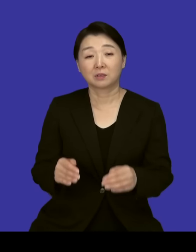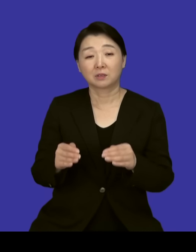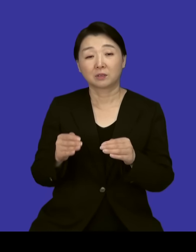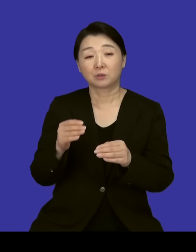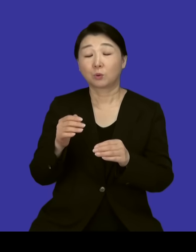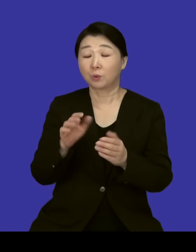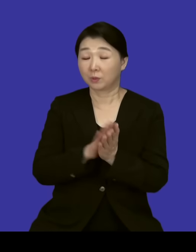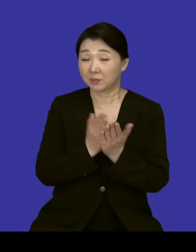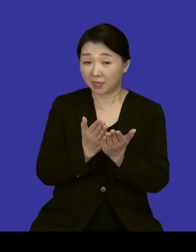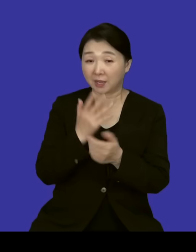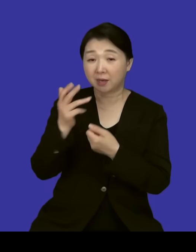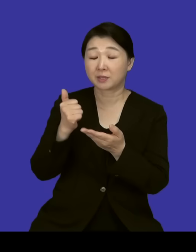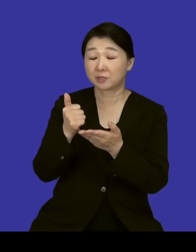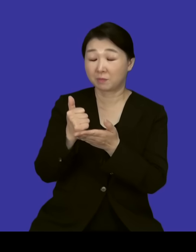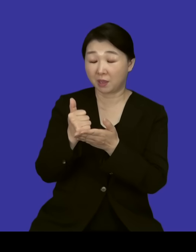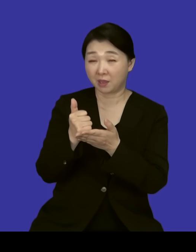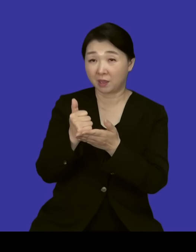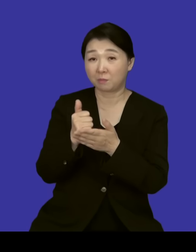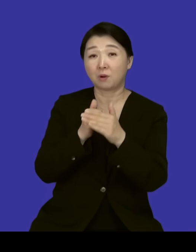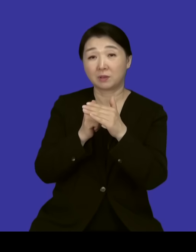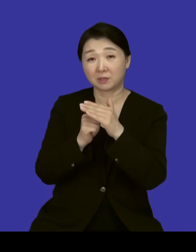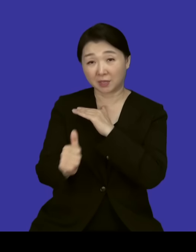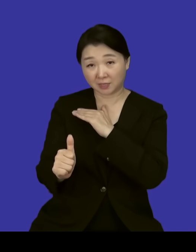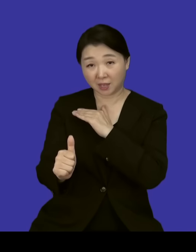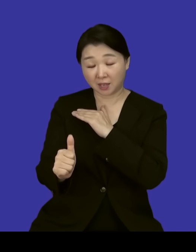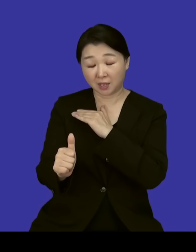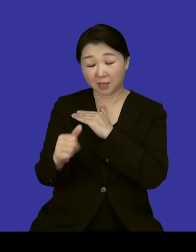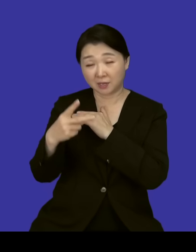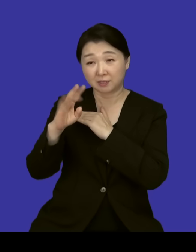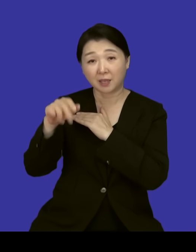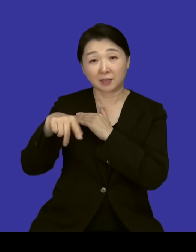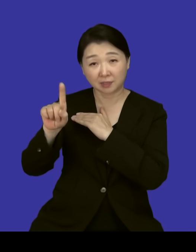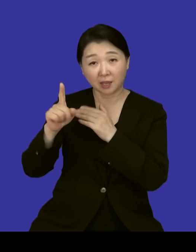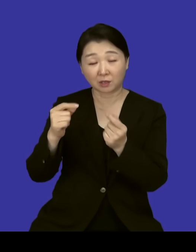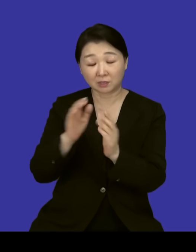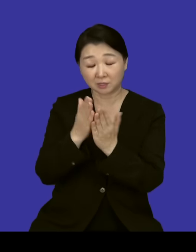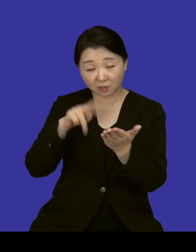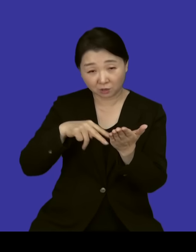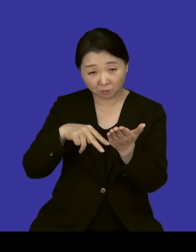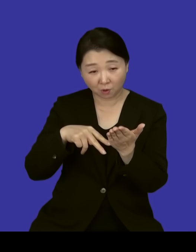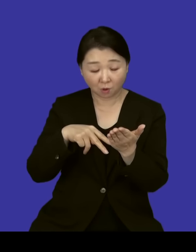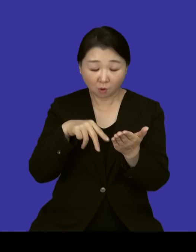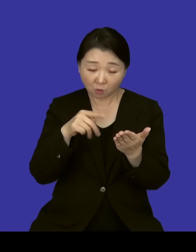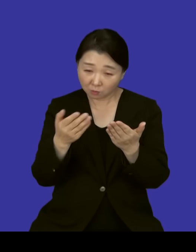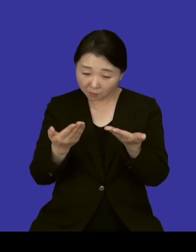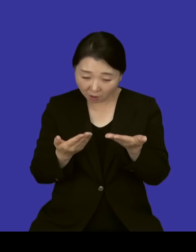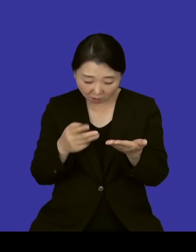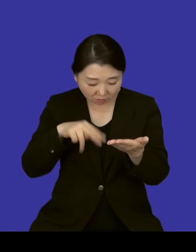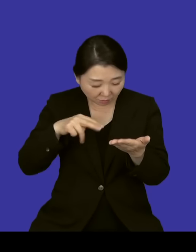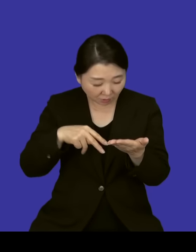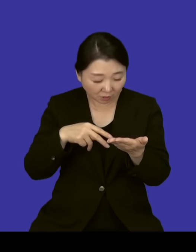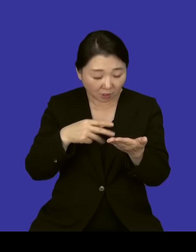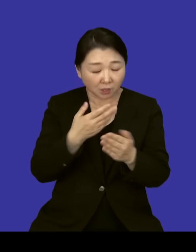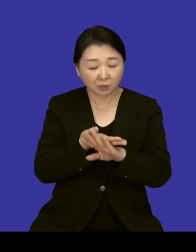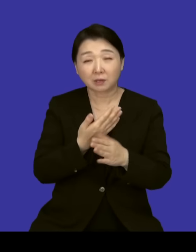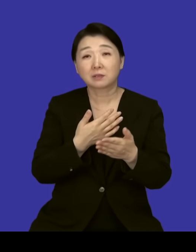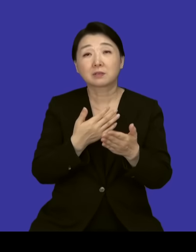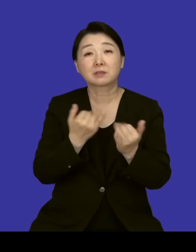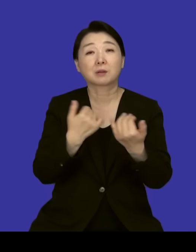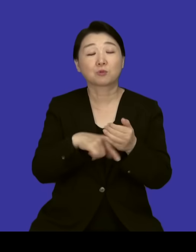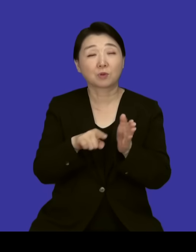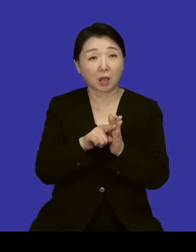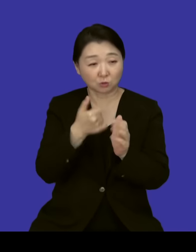보니까 그것도 그 친구가 이제 저한테 선물해 줬는데 네. 다른 사람 위해서 중보기도라는 게 있더라고요. 예. 그래. 내